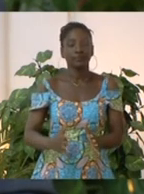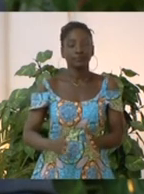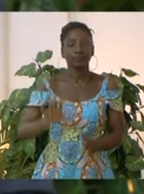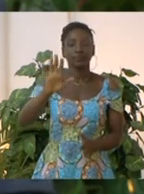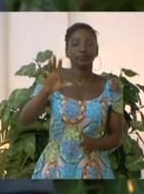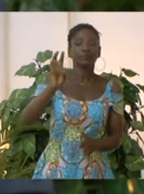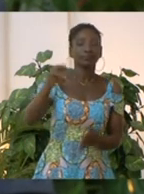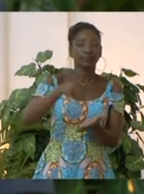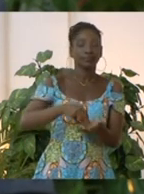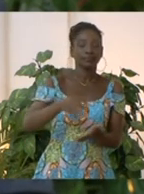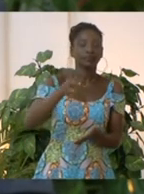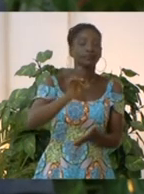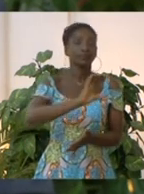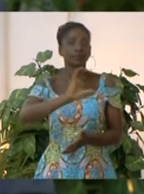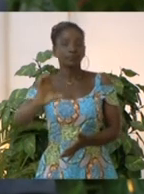56 853.